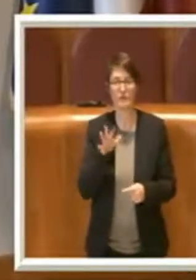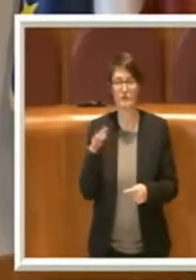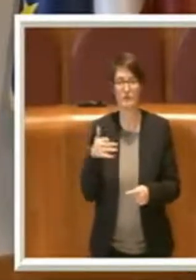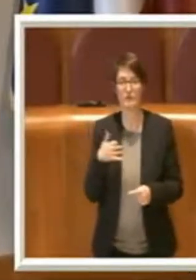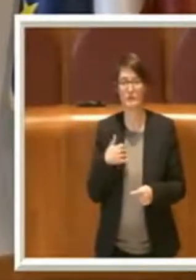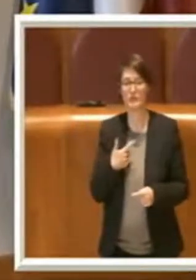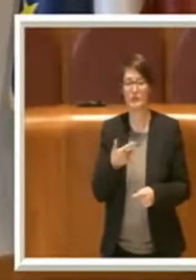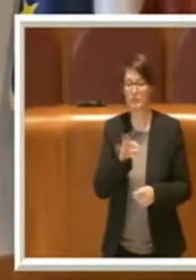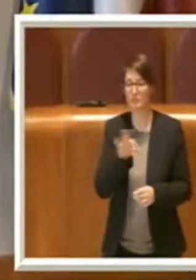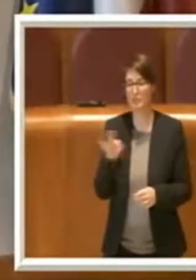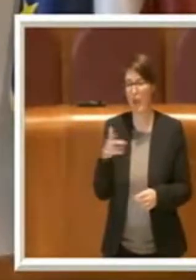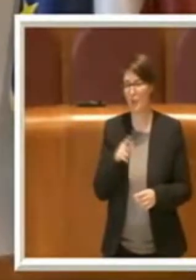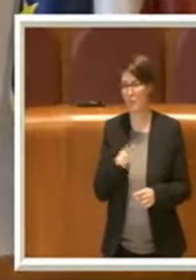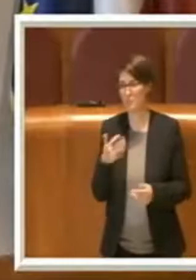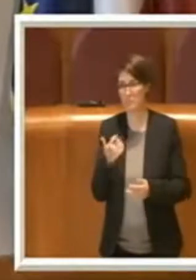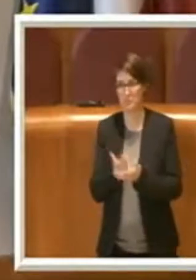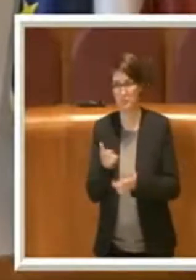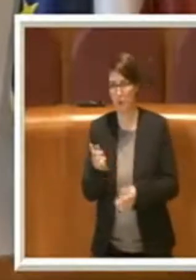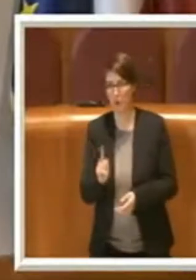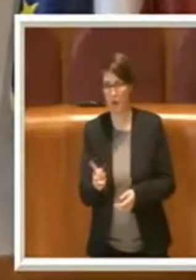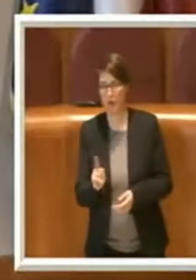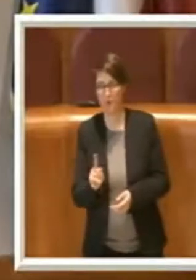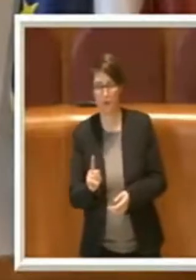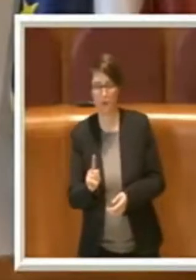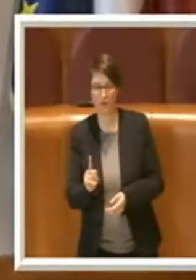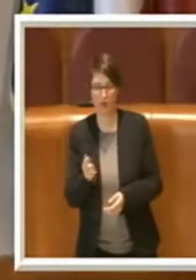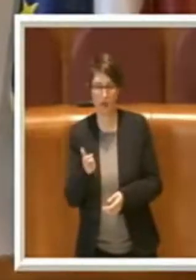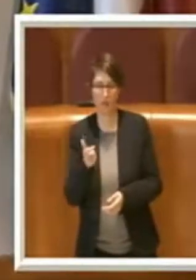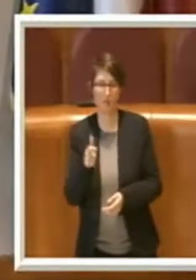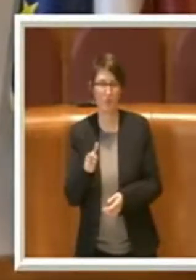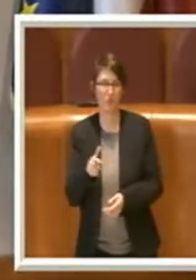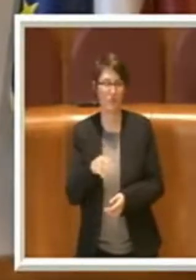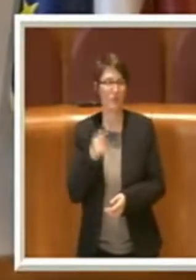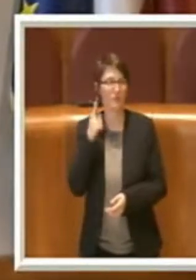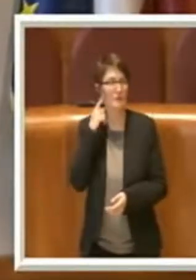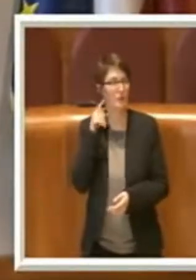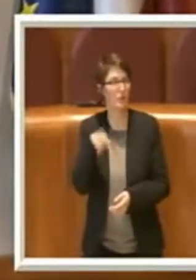poco importante, nel senso che non sento anche degli interventi